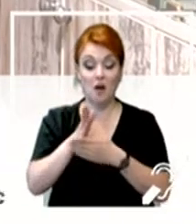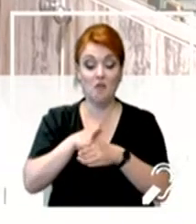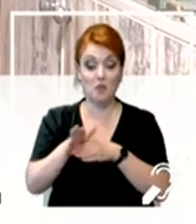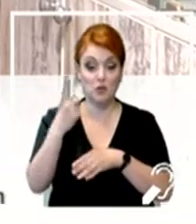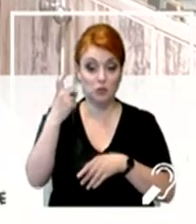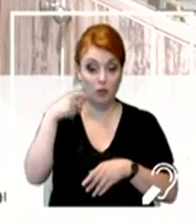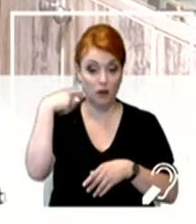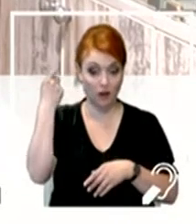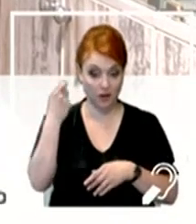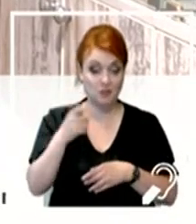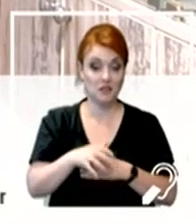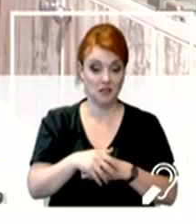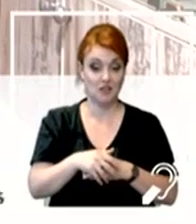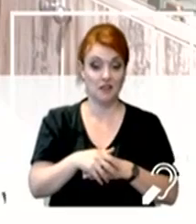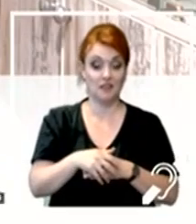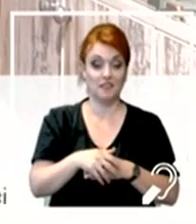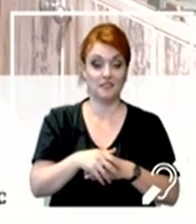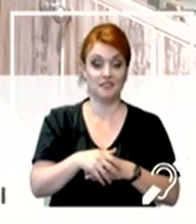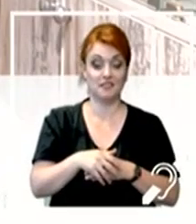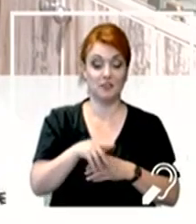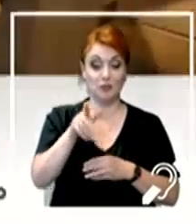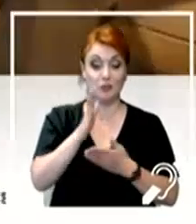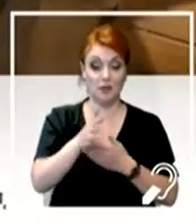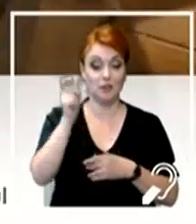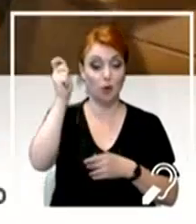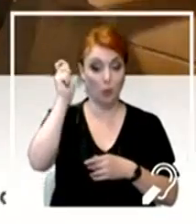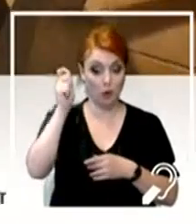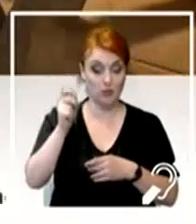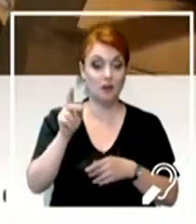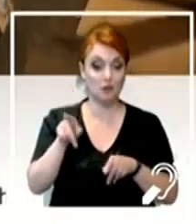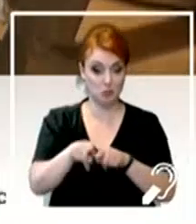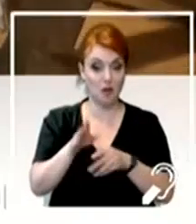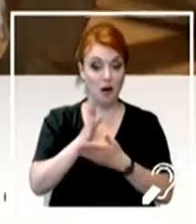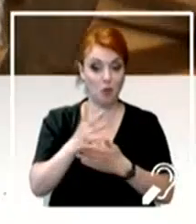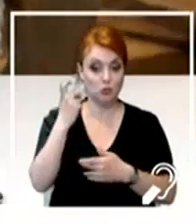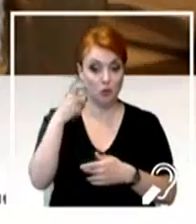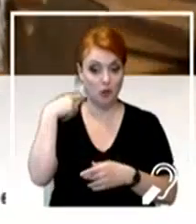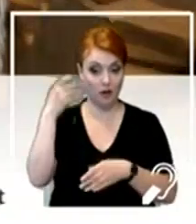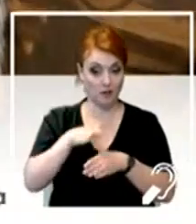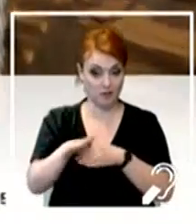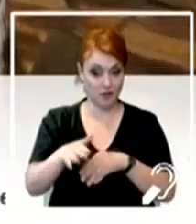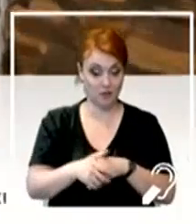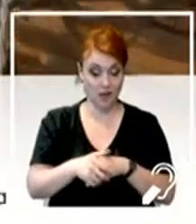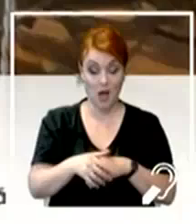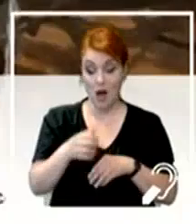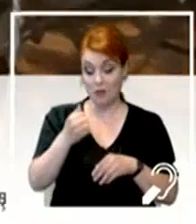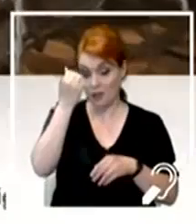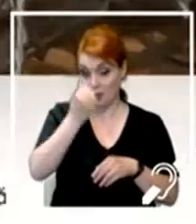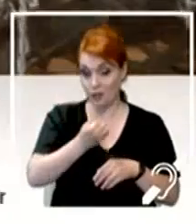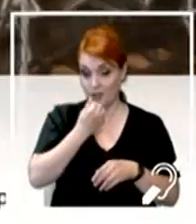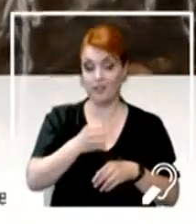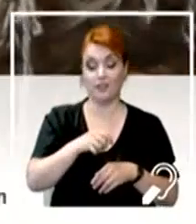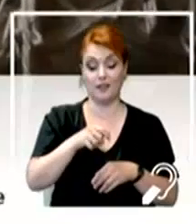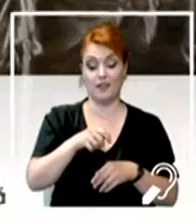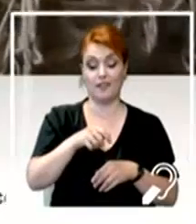primul clopoțel al școlii mediei noastre din Voloca. Proiectul a fost implementat cu sprijinul unor oameni de afacere din Germania, care